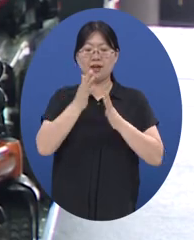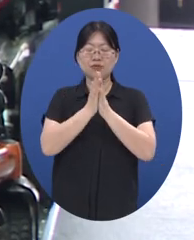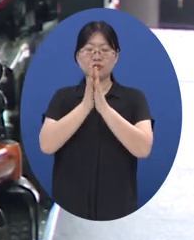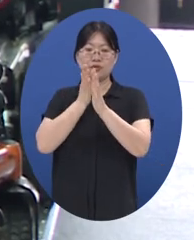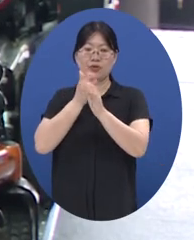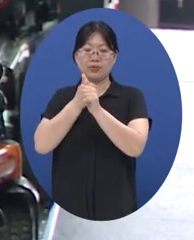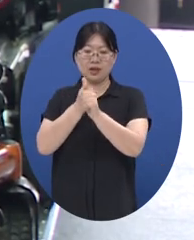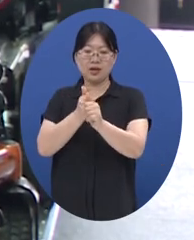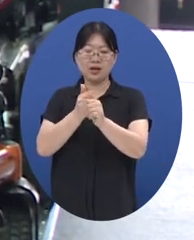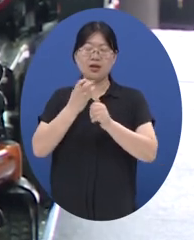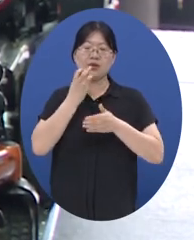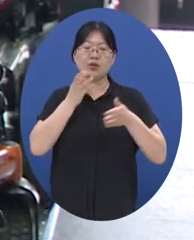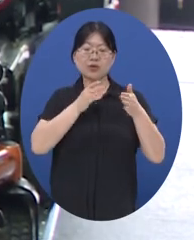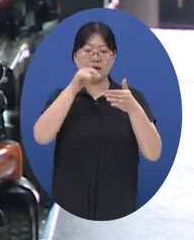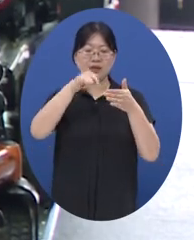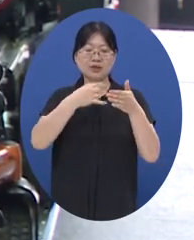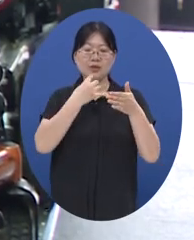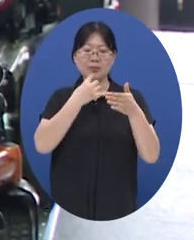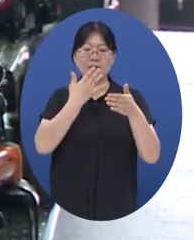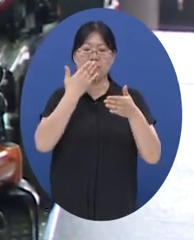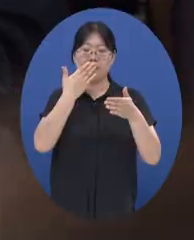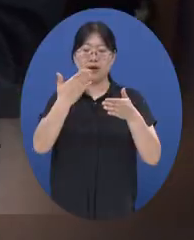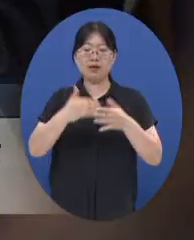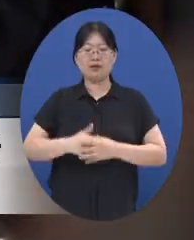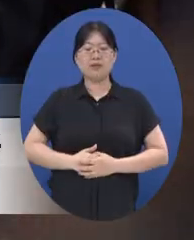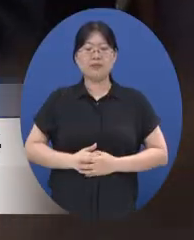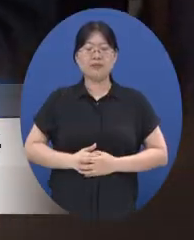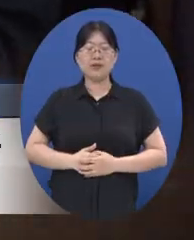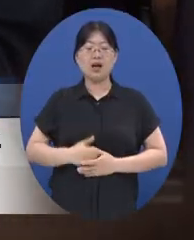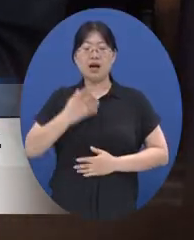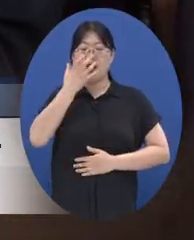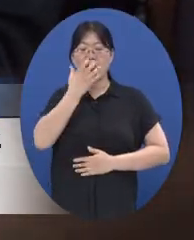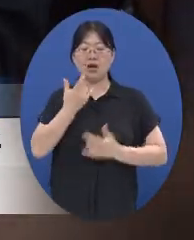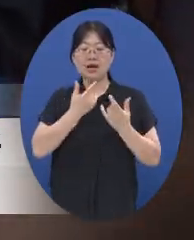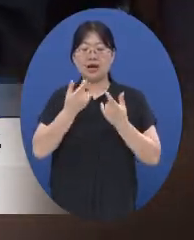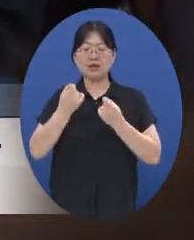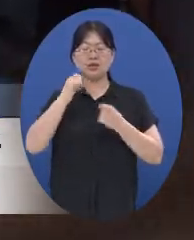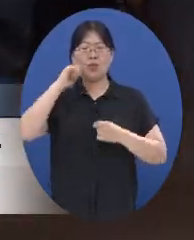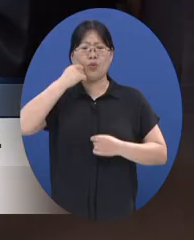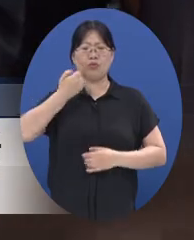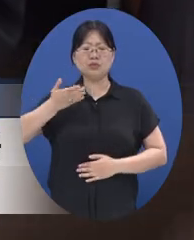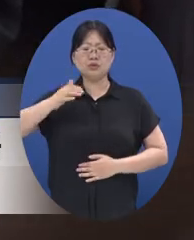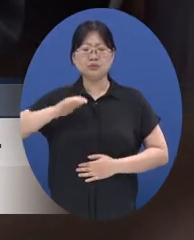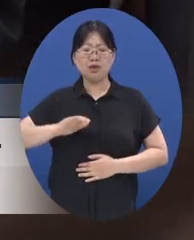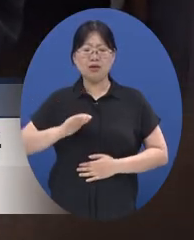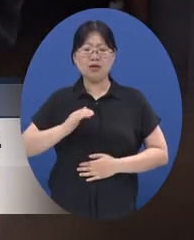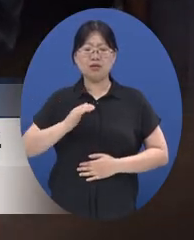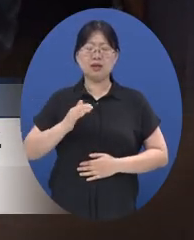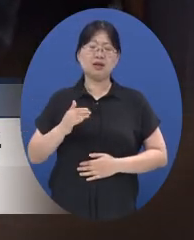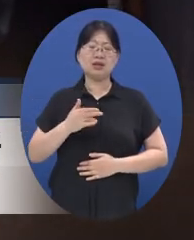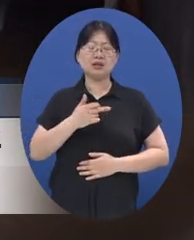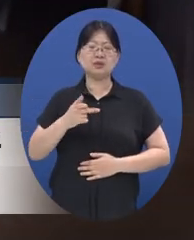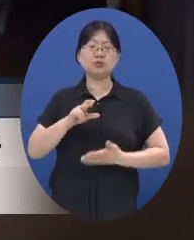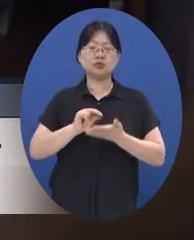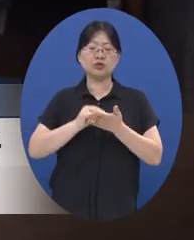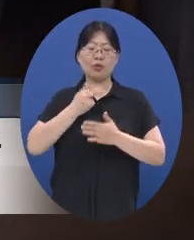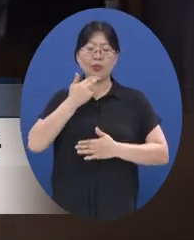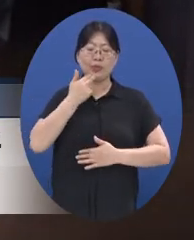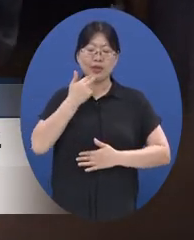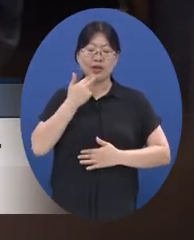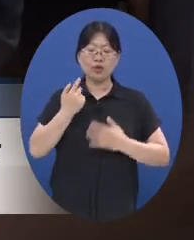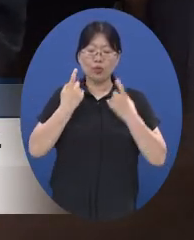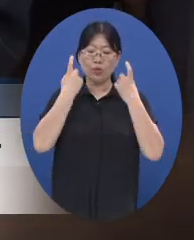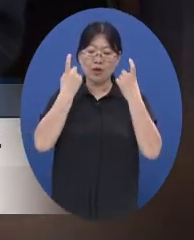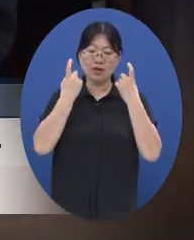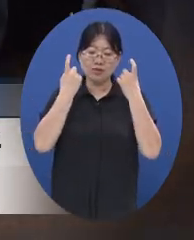경기 지역에서만 운행 가능합니다. 장애인과 똑같이는 좀 어렵더라도 가급적이면 큰 장애 없이